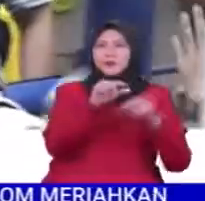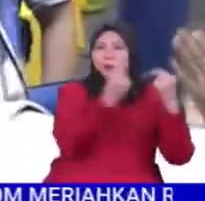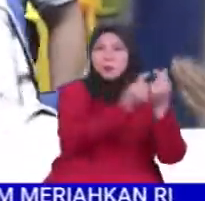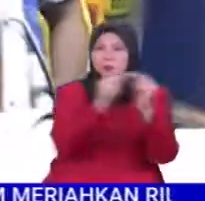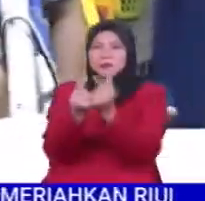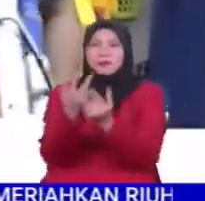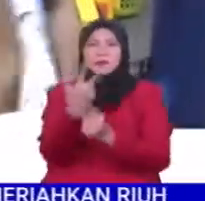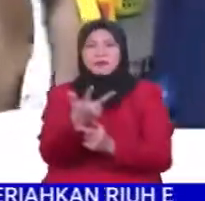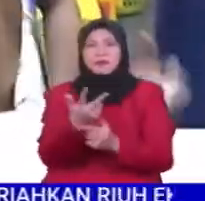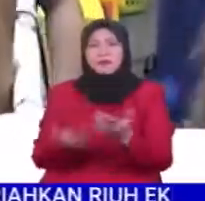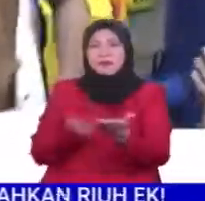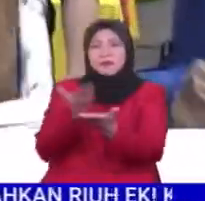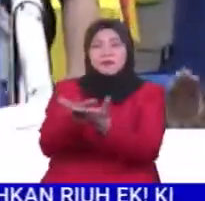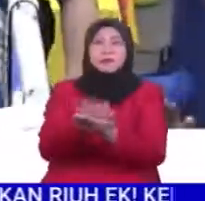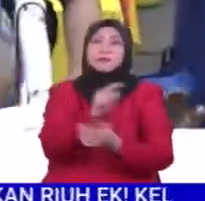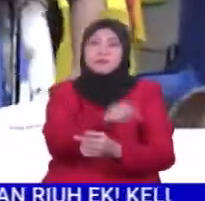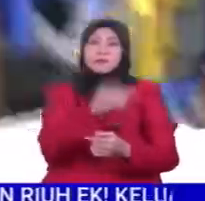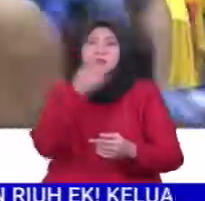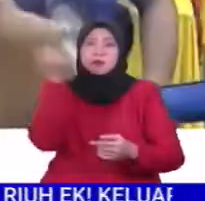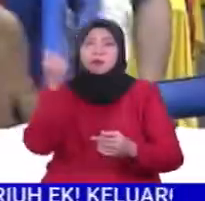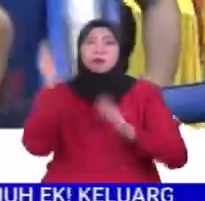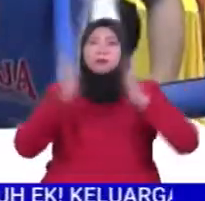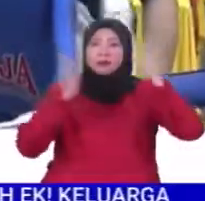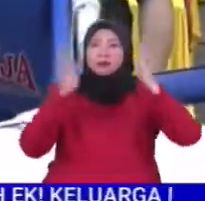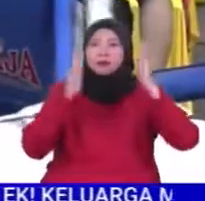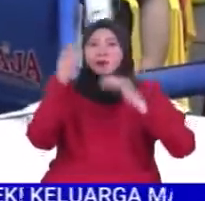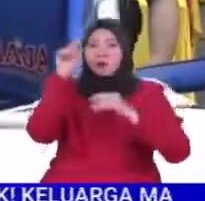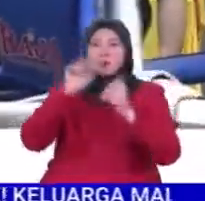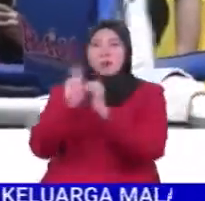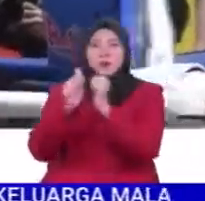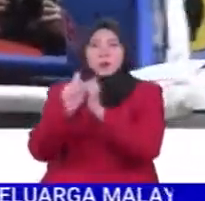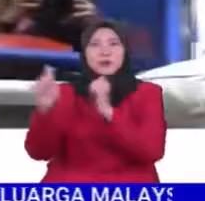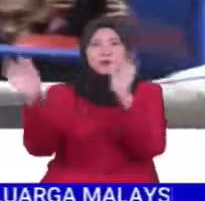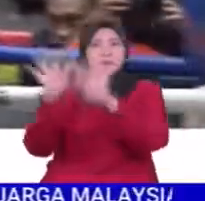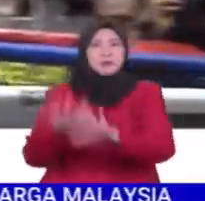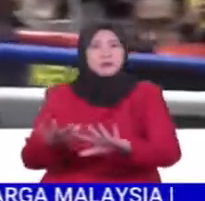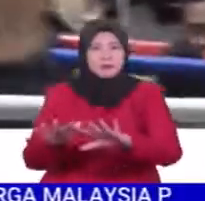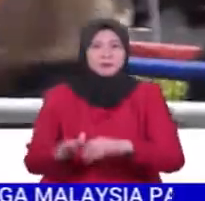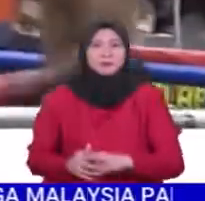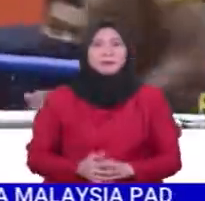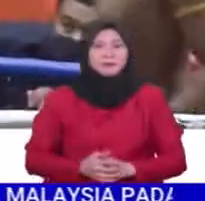yang sebelum ini menjadi lubuk emas buat Malaysia di Sukan Si.